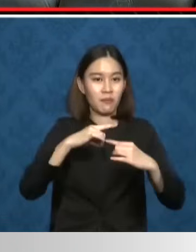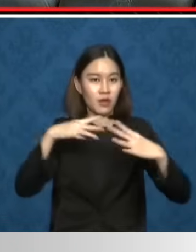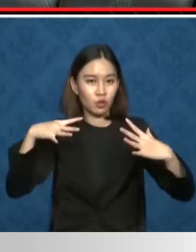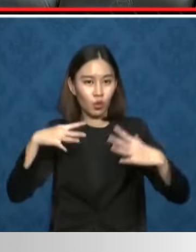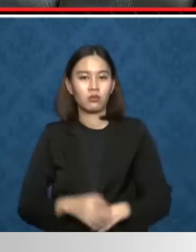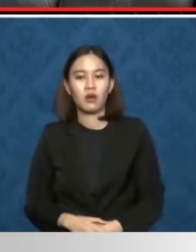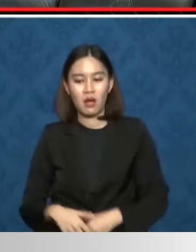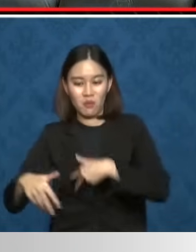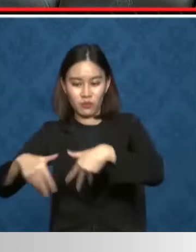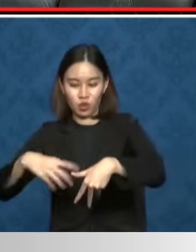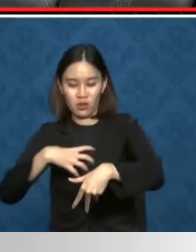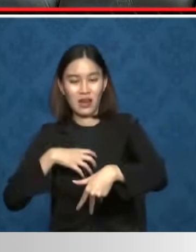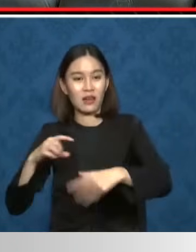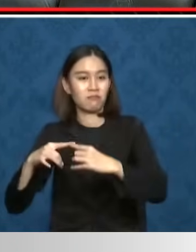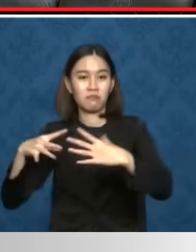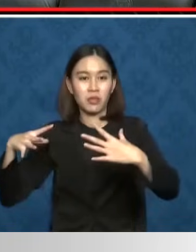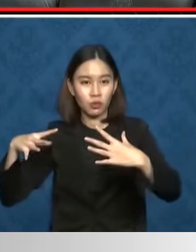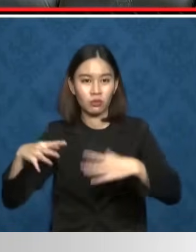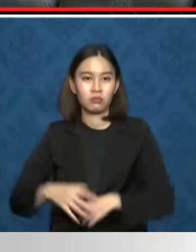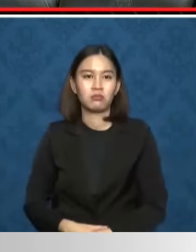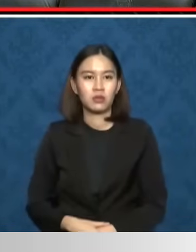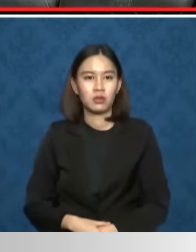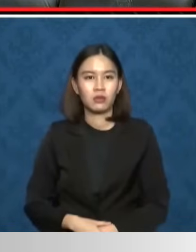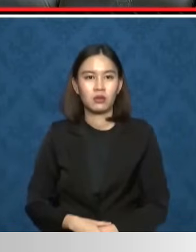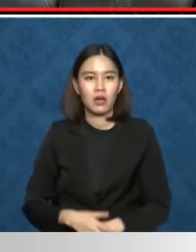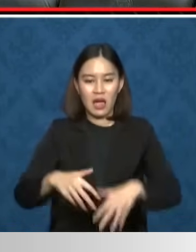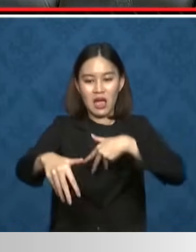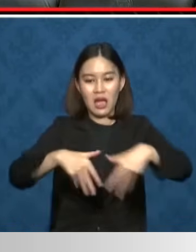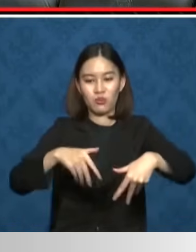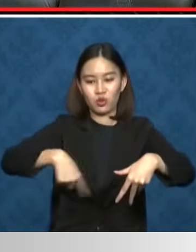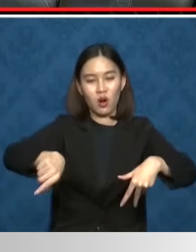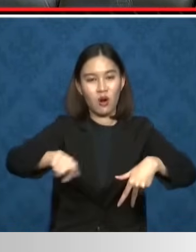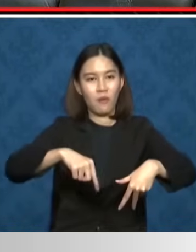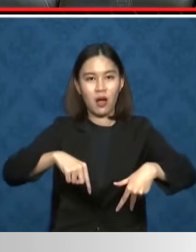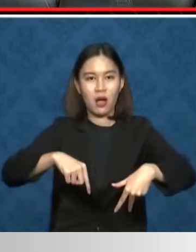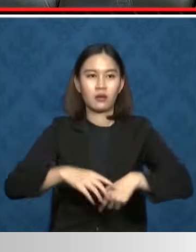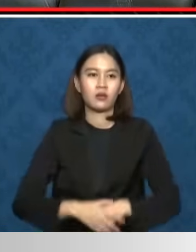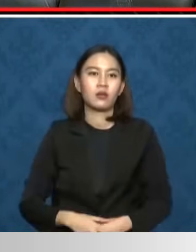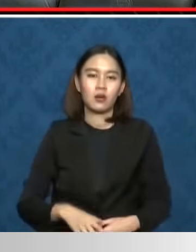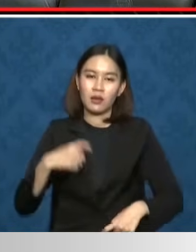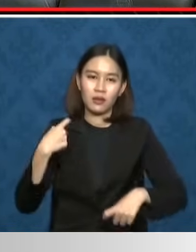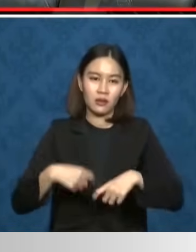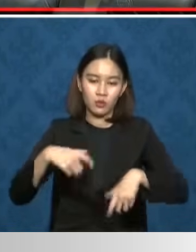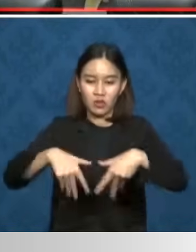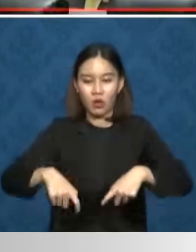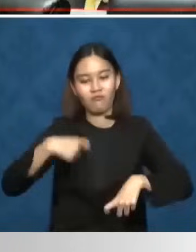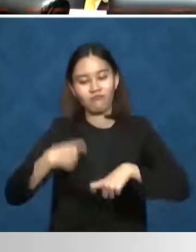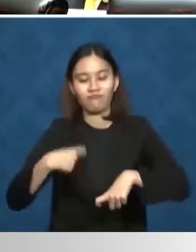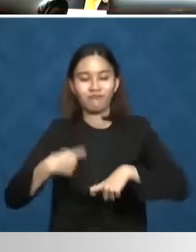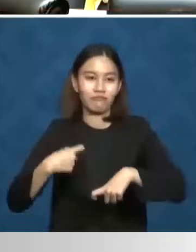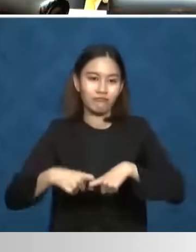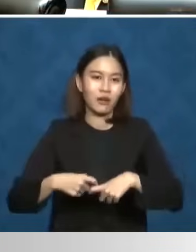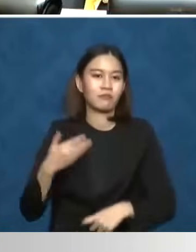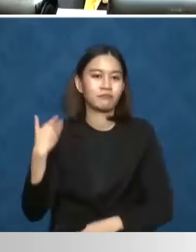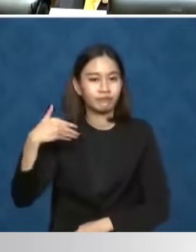นองต่อความต้องการของพี่น้องประชาชนซึ่งคงจะปล่อยให้พี่น้องประชาชนอยู่กันอย่างเศษสาหรือลำบากต่อไปครับ